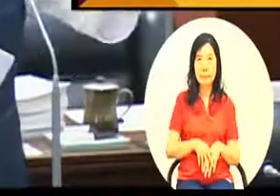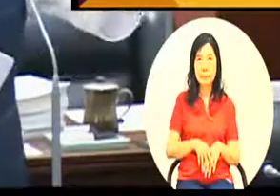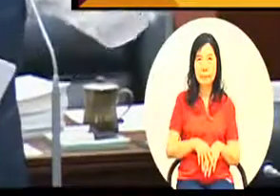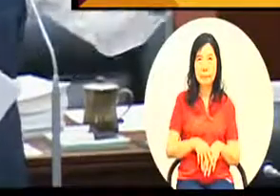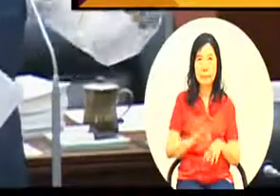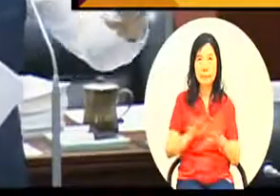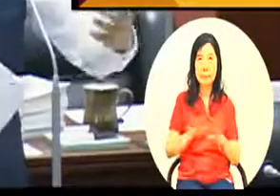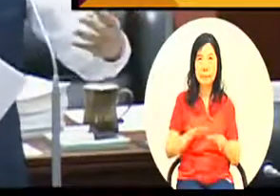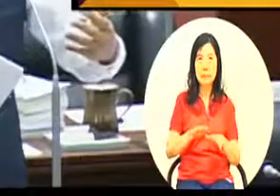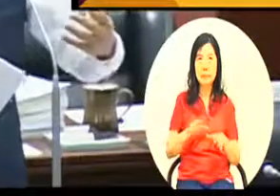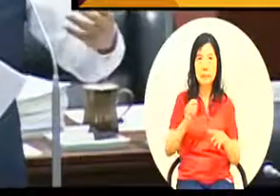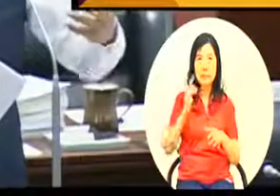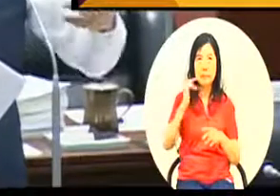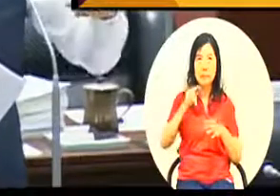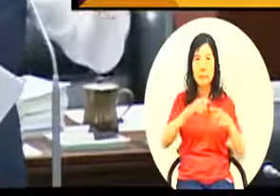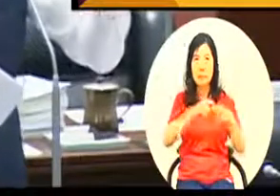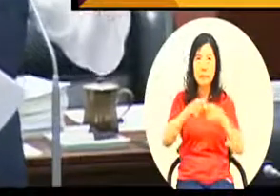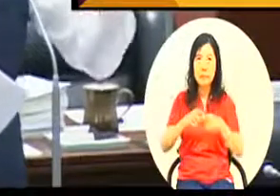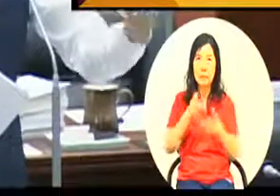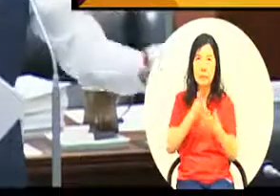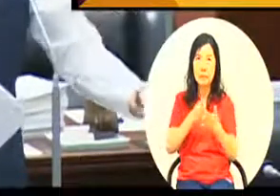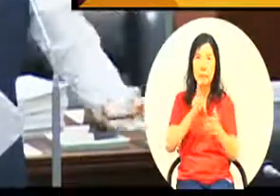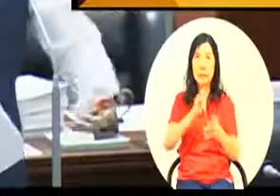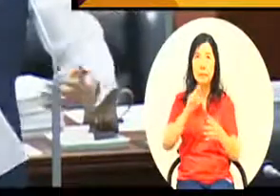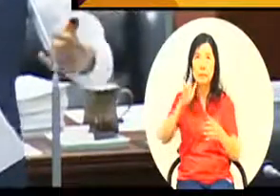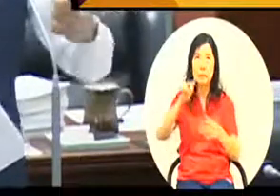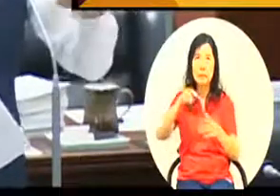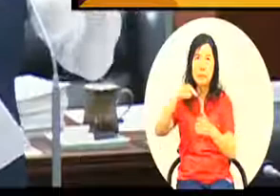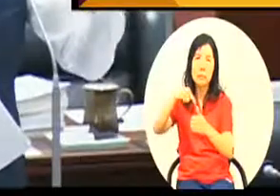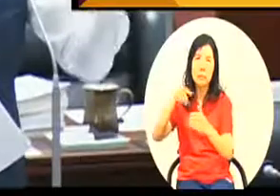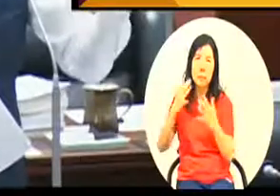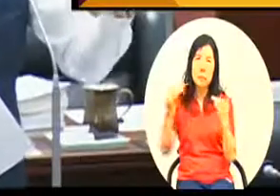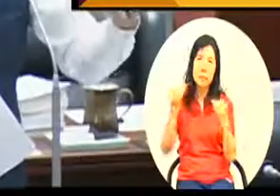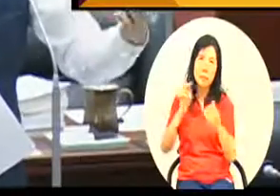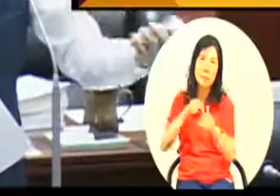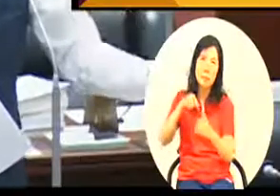当然家长联盟他们讲的是老师教学生怎么样怎么样同性恋